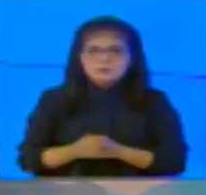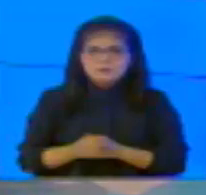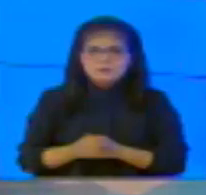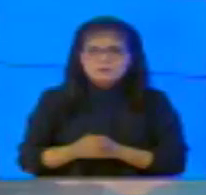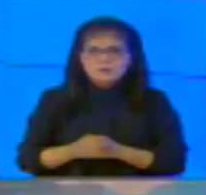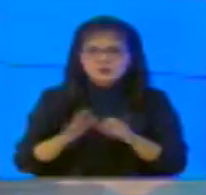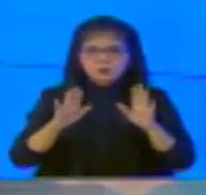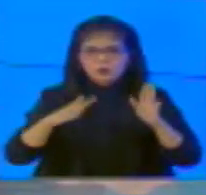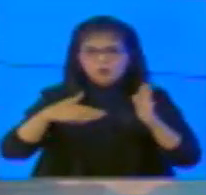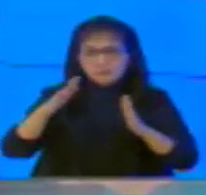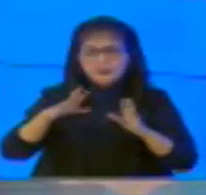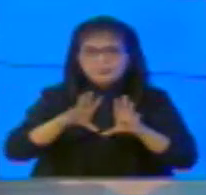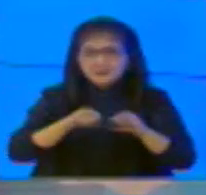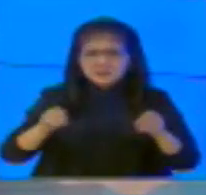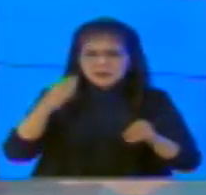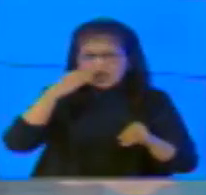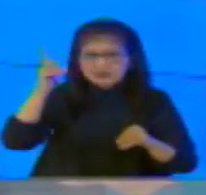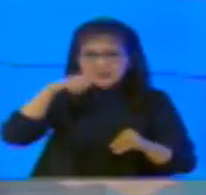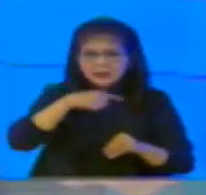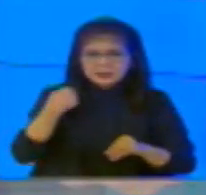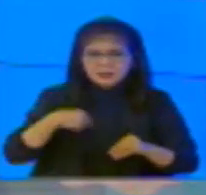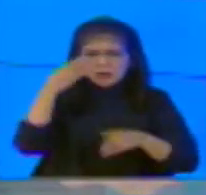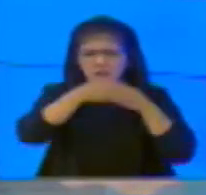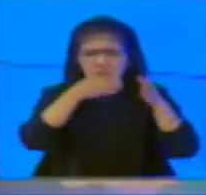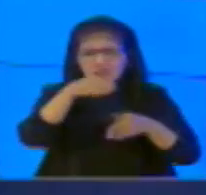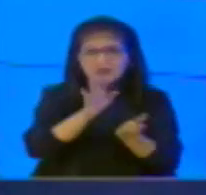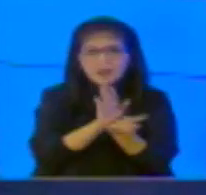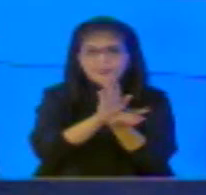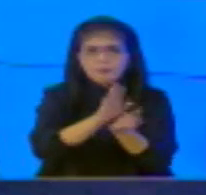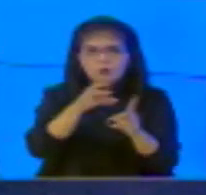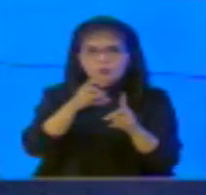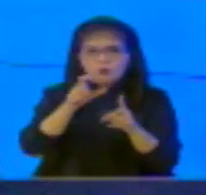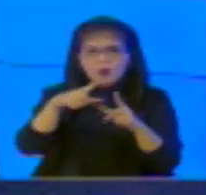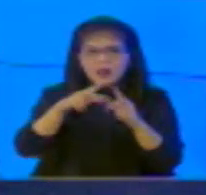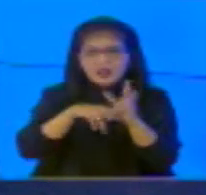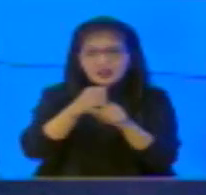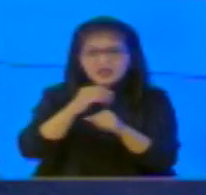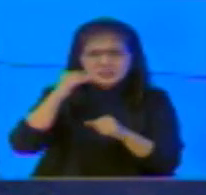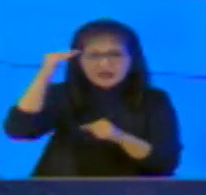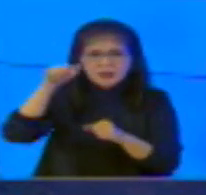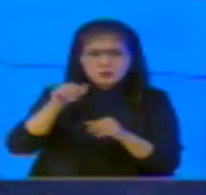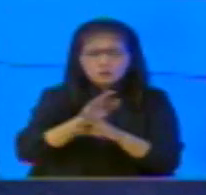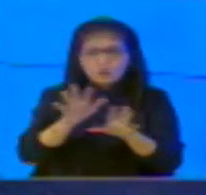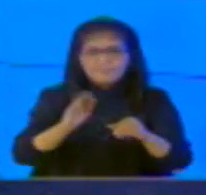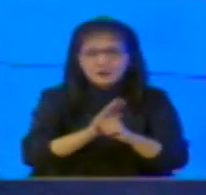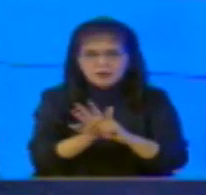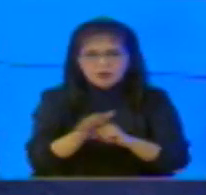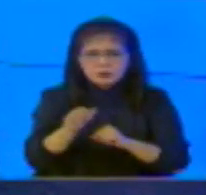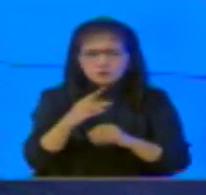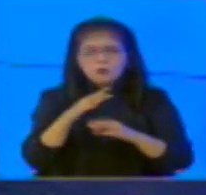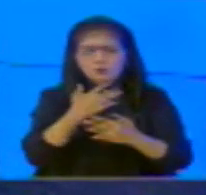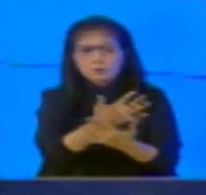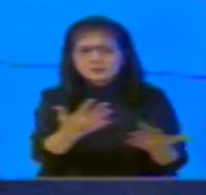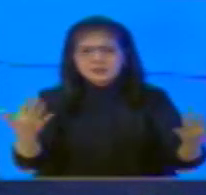Hai pemirsa kedatangan puluhan Tenaga Kerja Asing asal China di pelabuhan bulang Linggi bintang di tengah wabah virus Corona mendapat penolakan